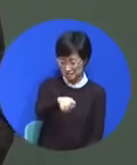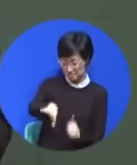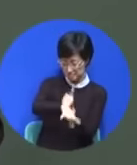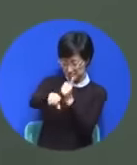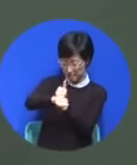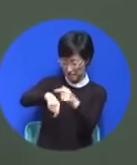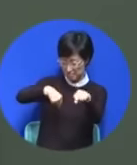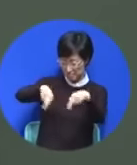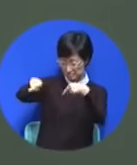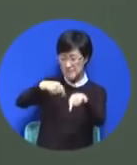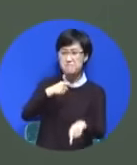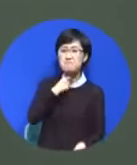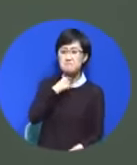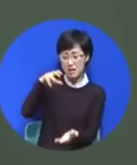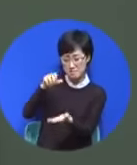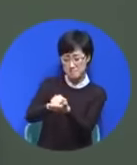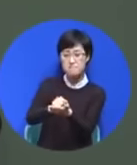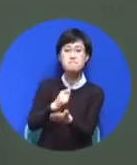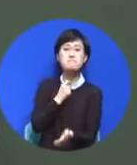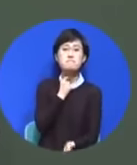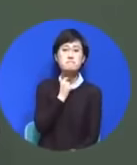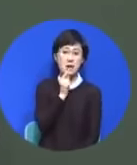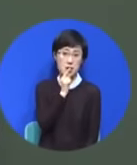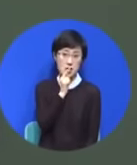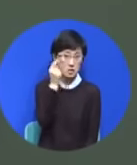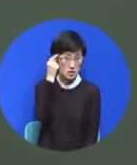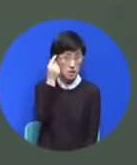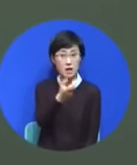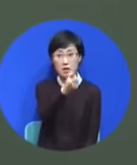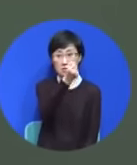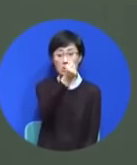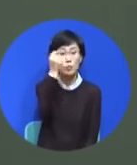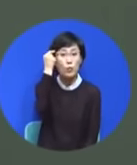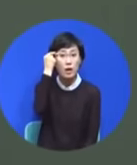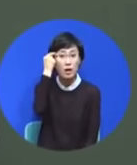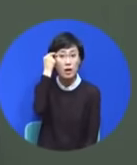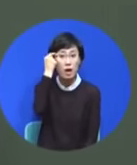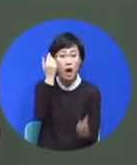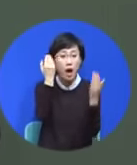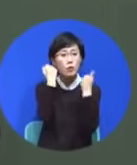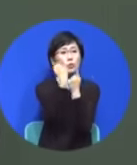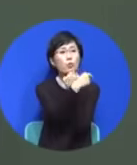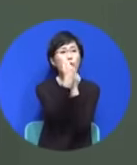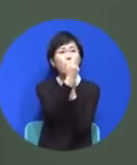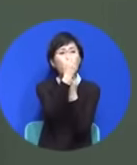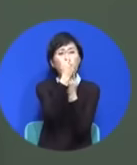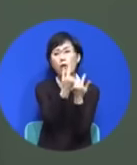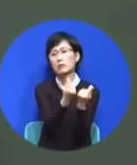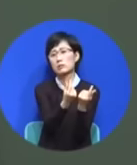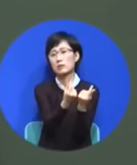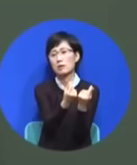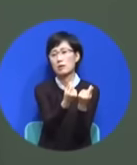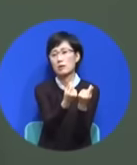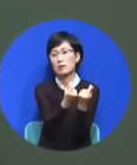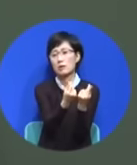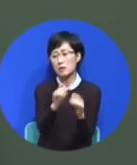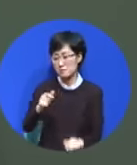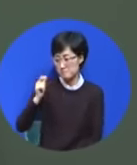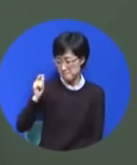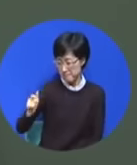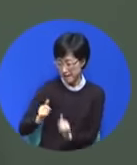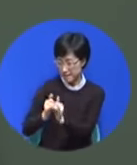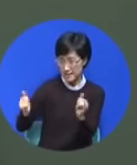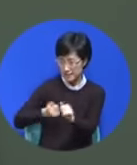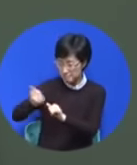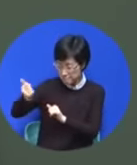생각을 합니다 어 배우기를 그렇게 배웠기 때문에 그렇습니다 어떻게 하면 강자를 이기고 어